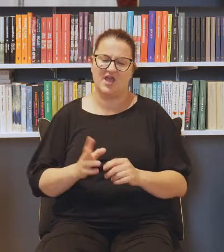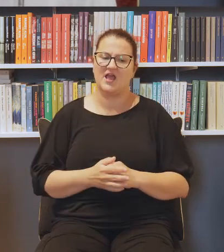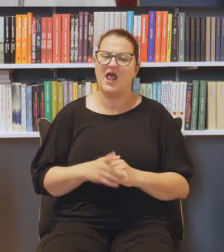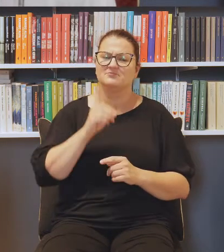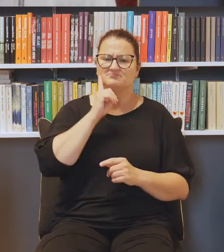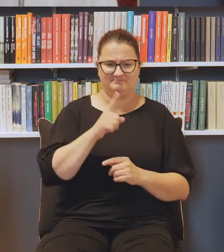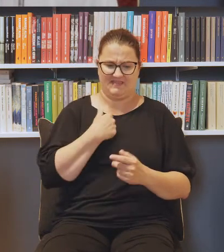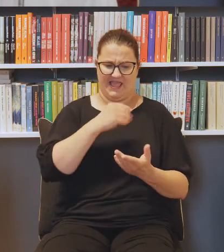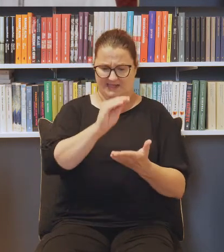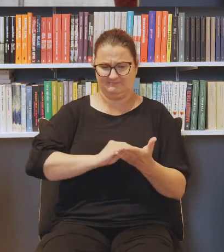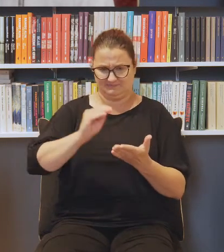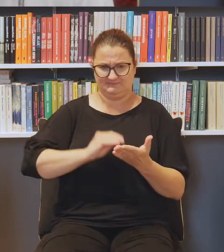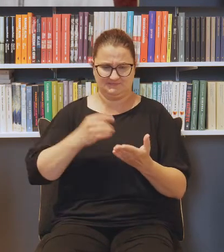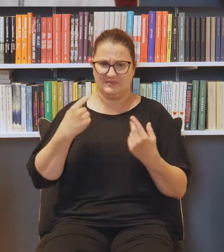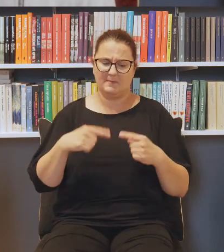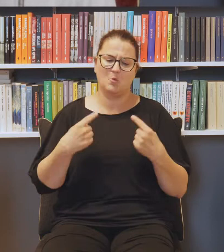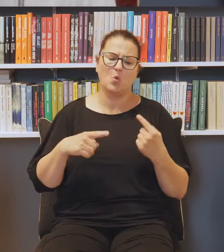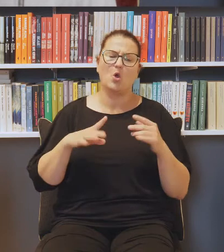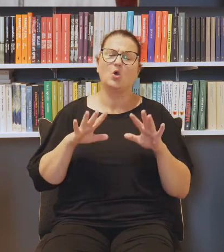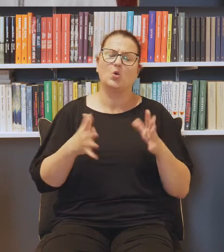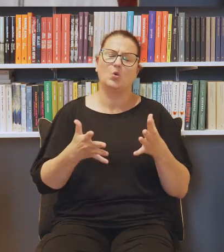bardziej nie pisałem tego też